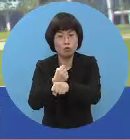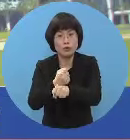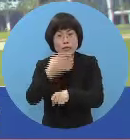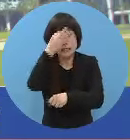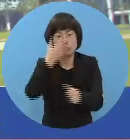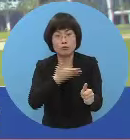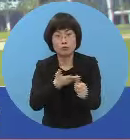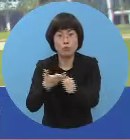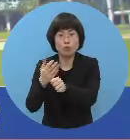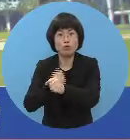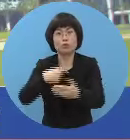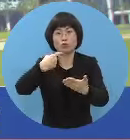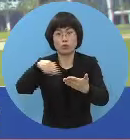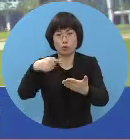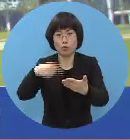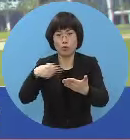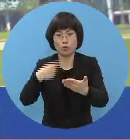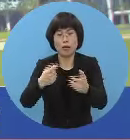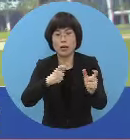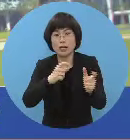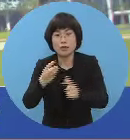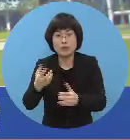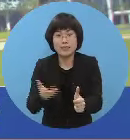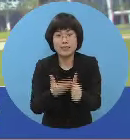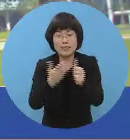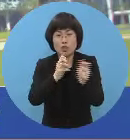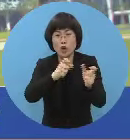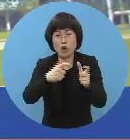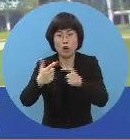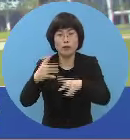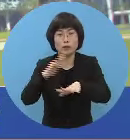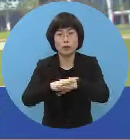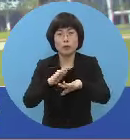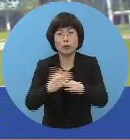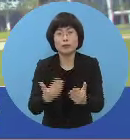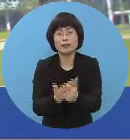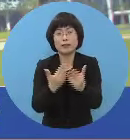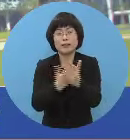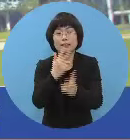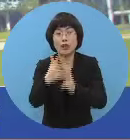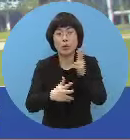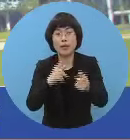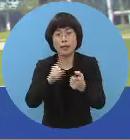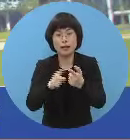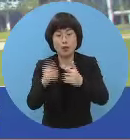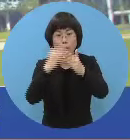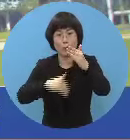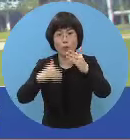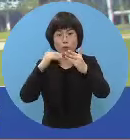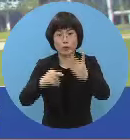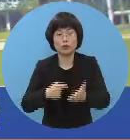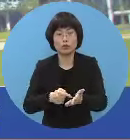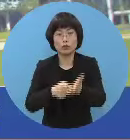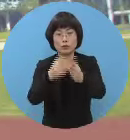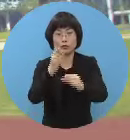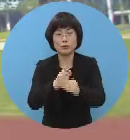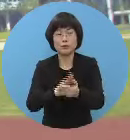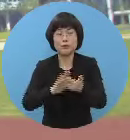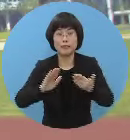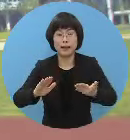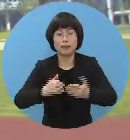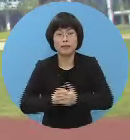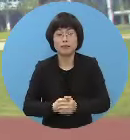기술 보급, 교육, 종자 생산 등 농촌진흥 사업을 본격적으로 추진하고